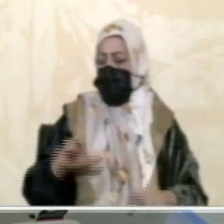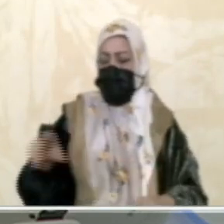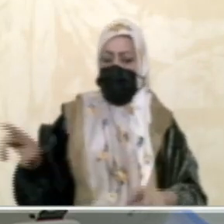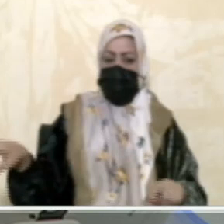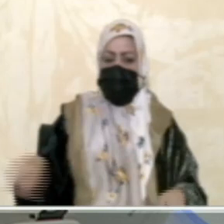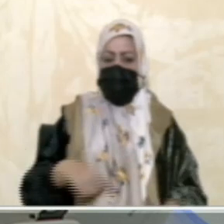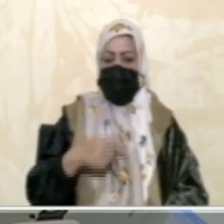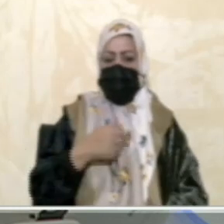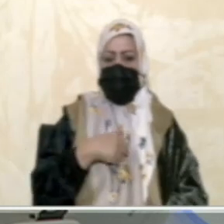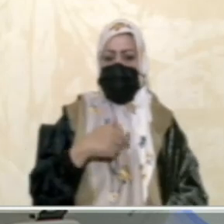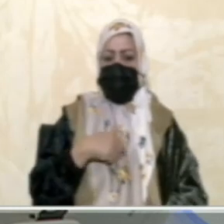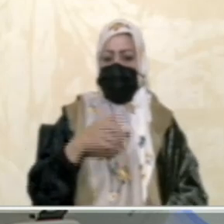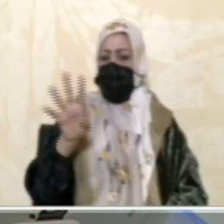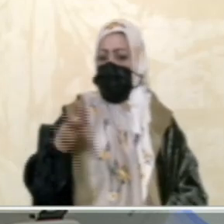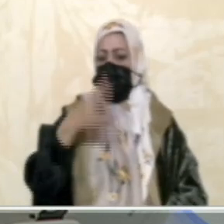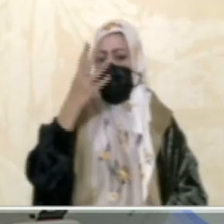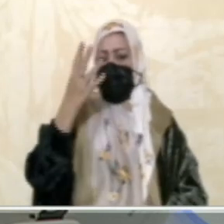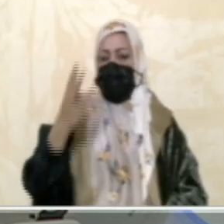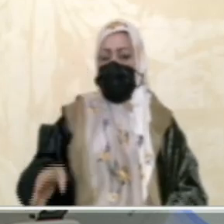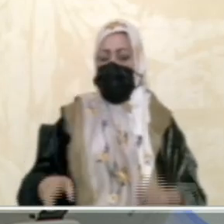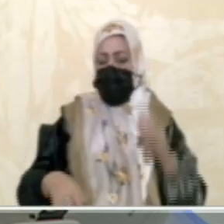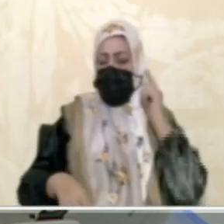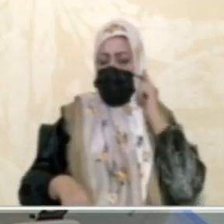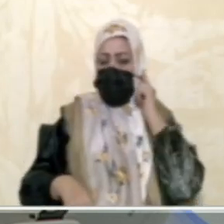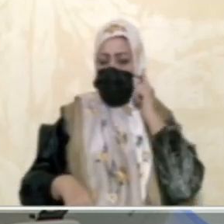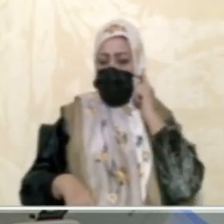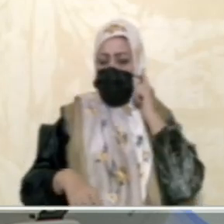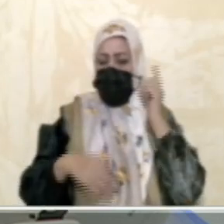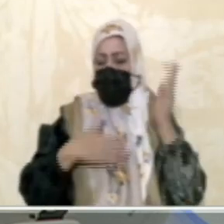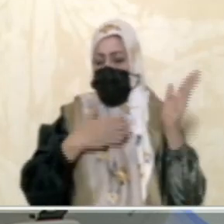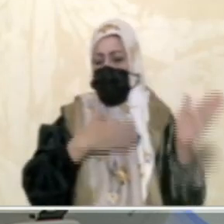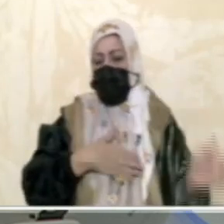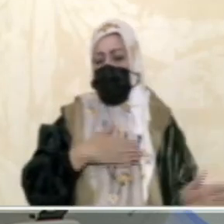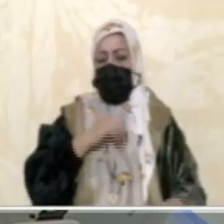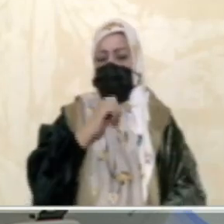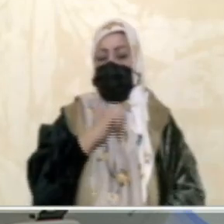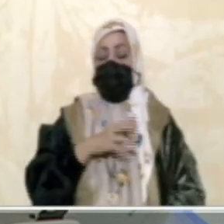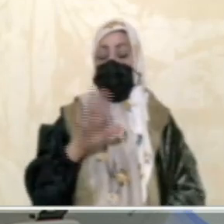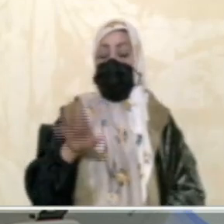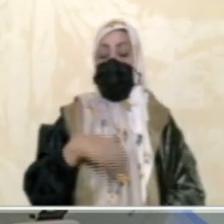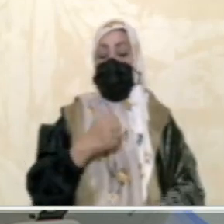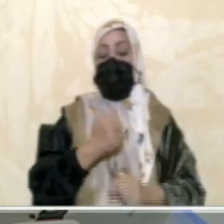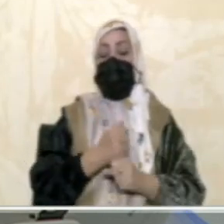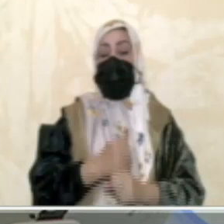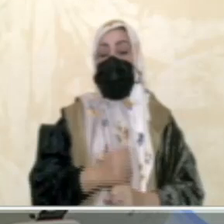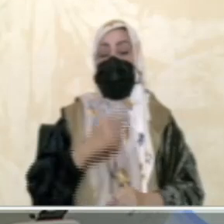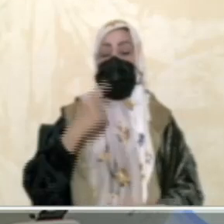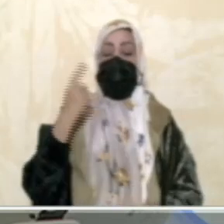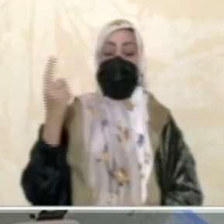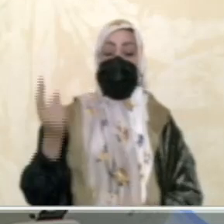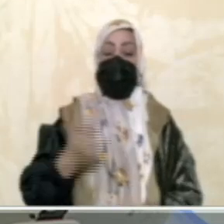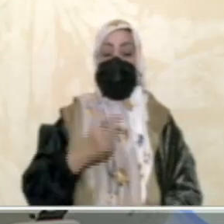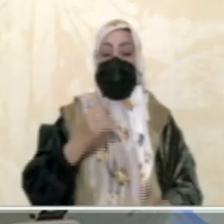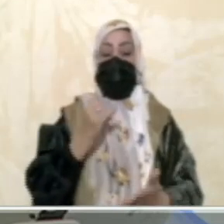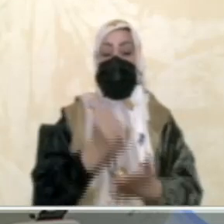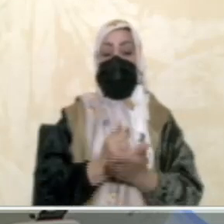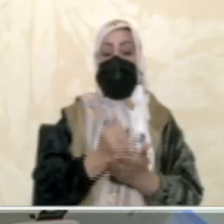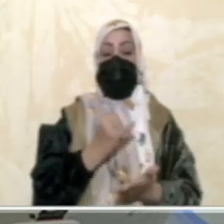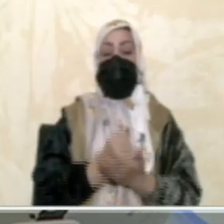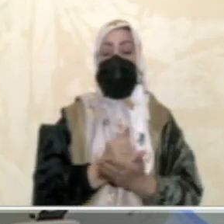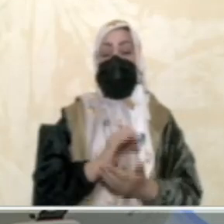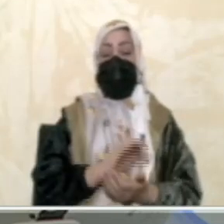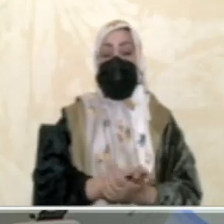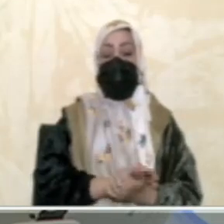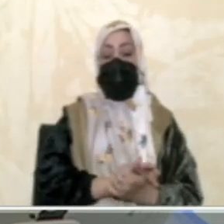النبي صلى الله عليه وسلم وللقاعده العامه المعروفه للشريعه في الشريعه ان من سبق الى